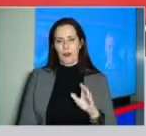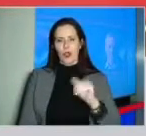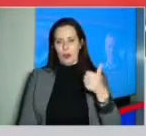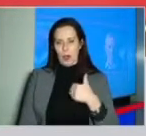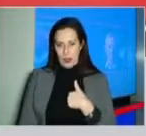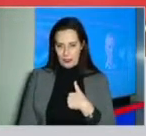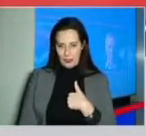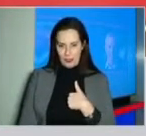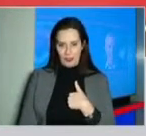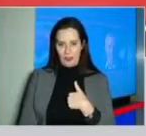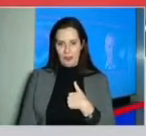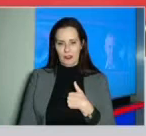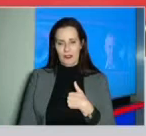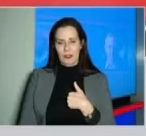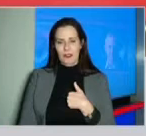אני